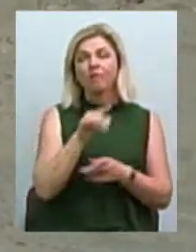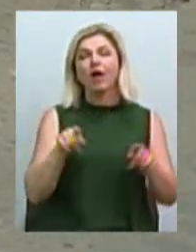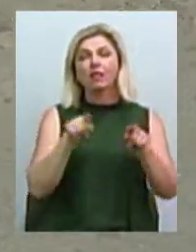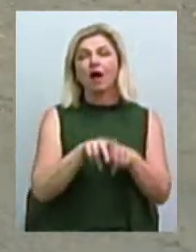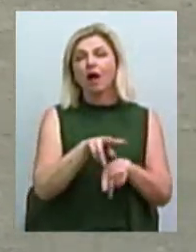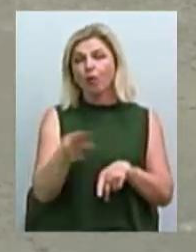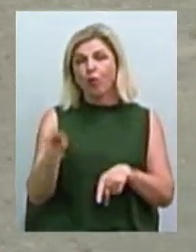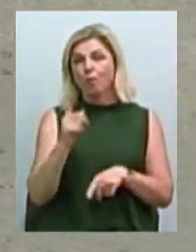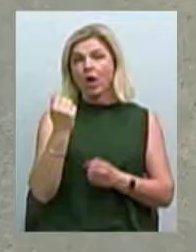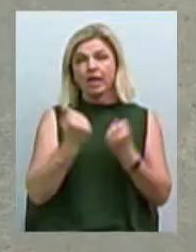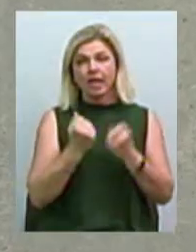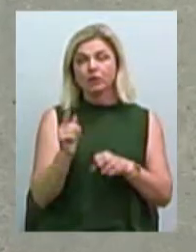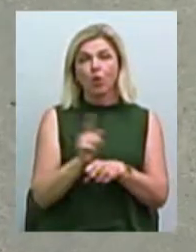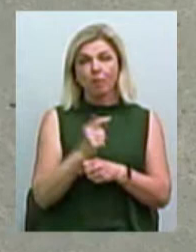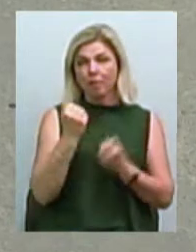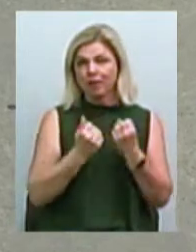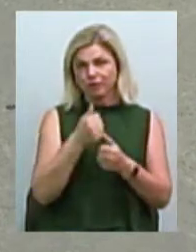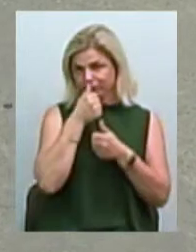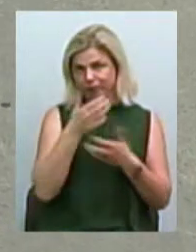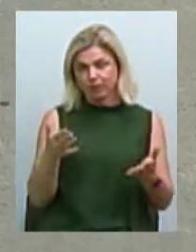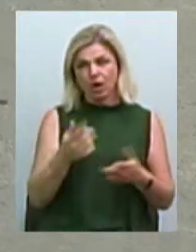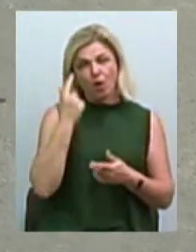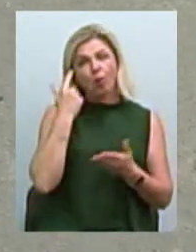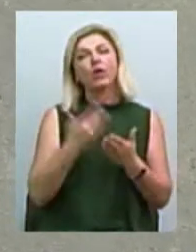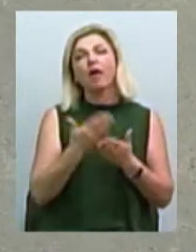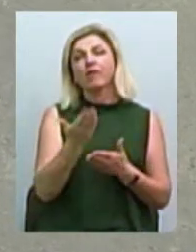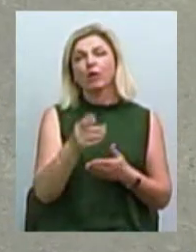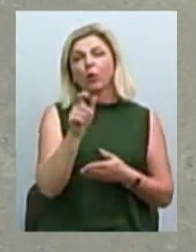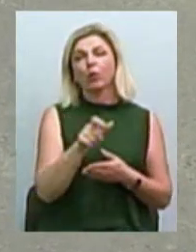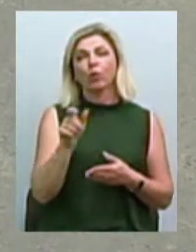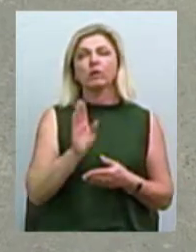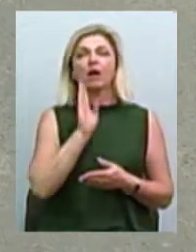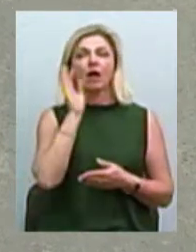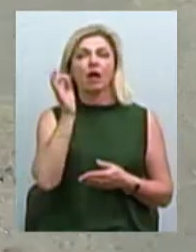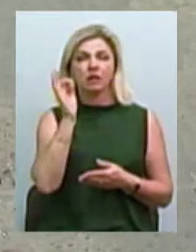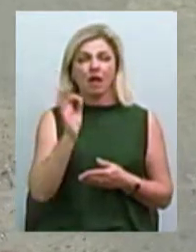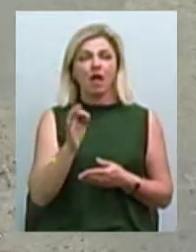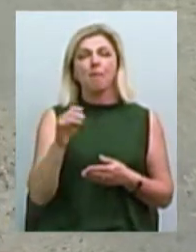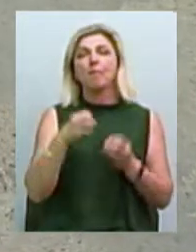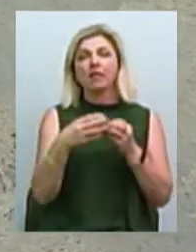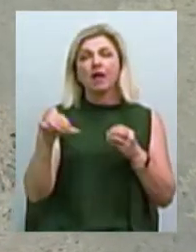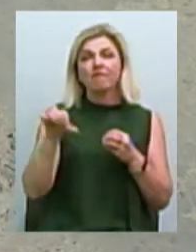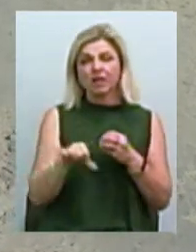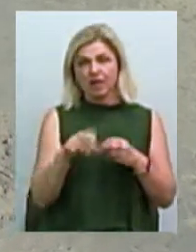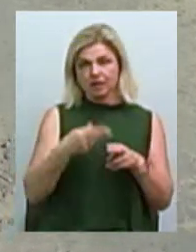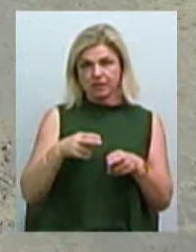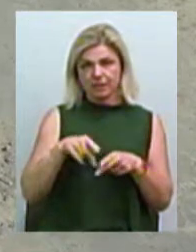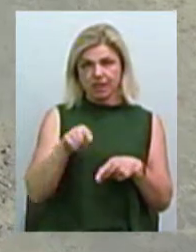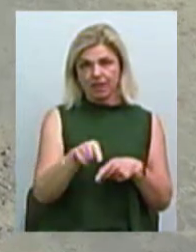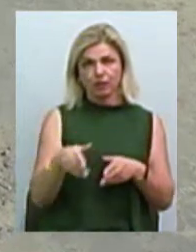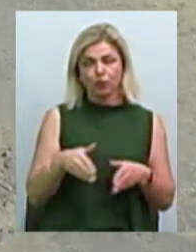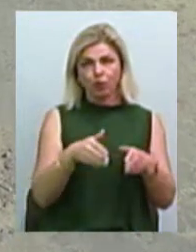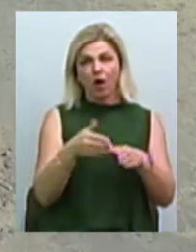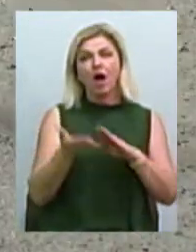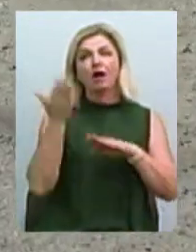на нормальних тут не можна. Ну ви уявіть, люди зранку їздять хвилин 15 по цій дорозі. Раніше, коли там років